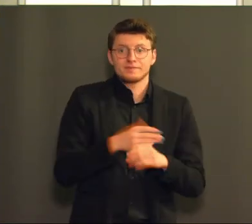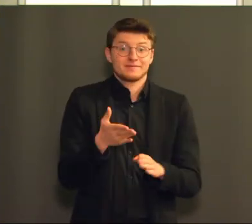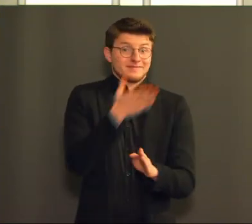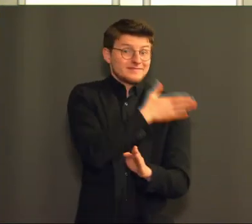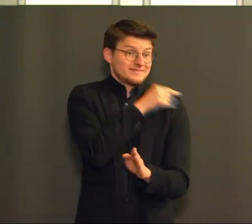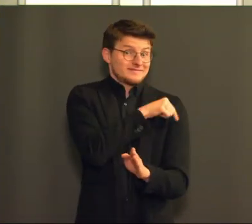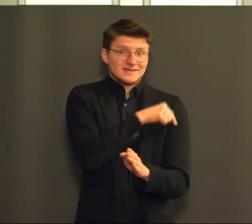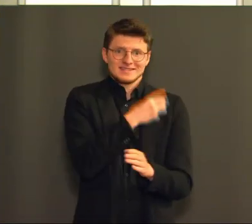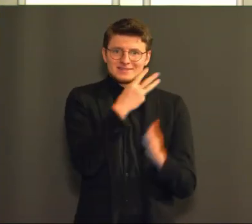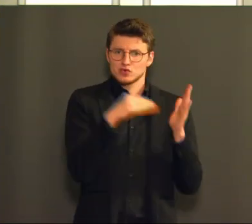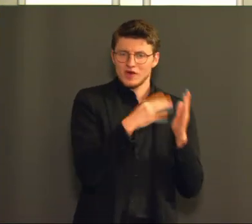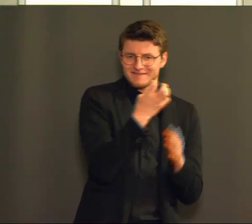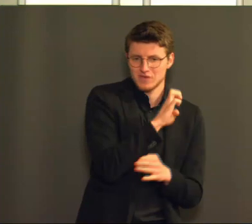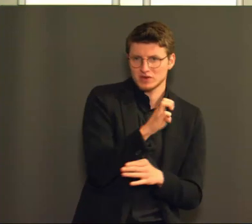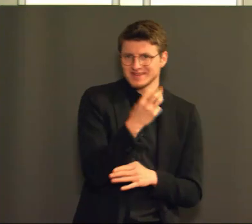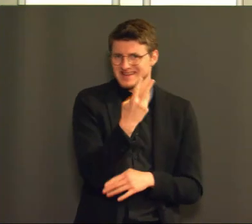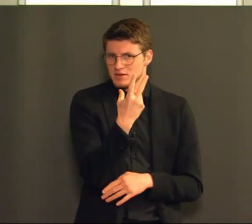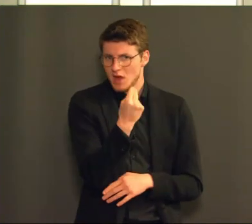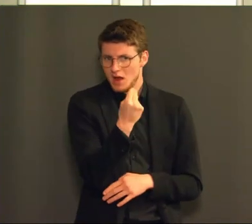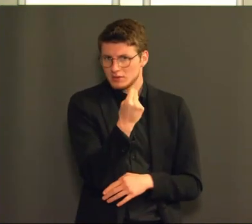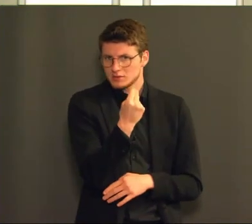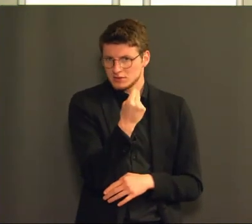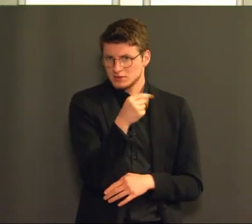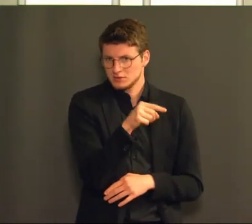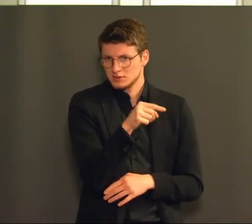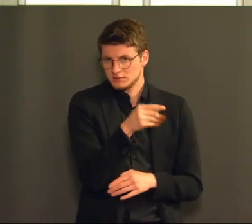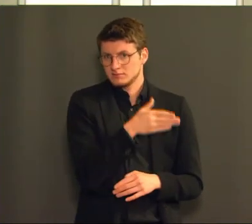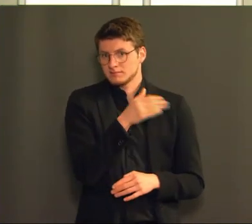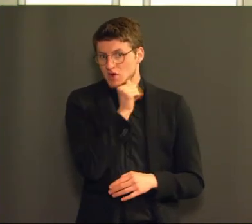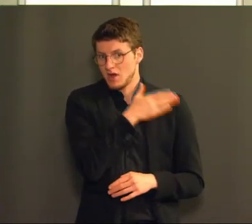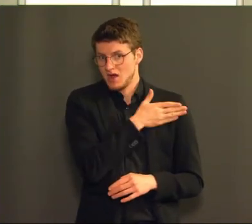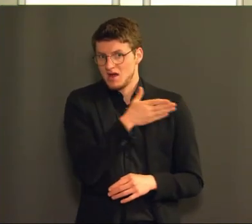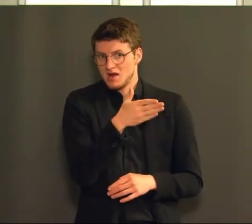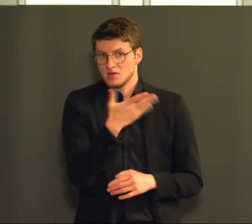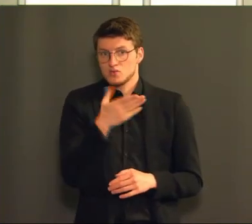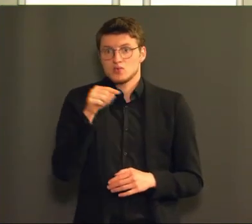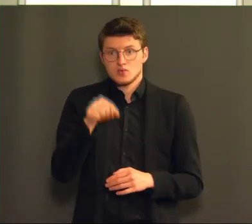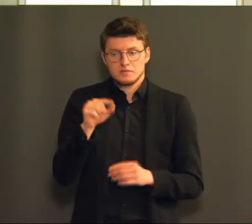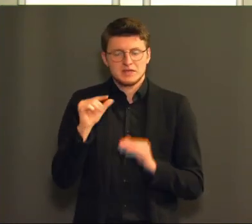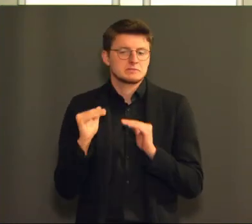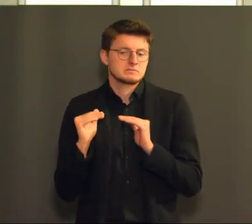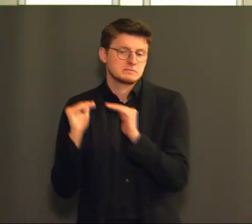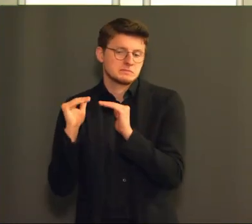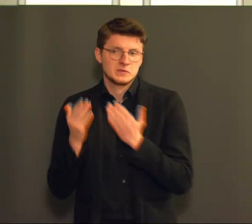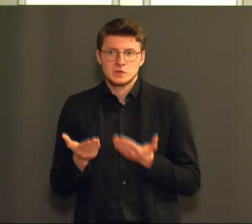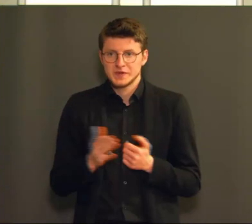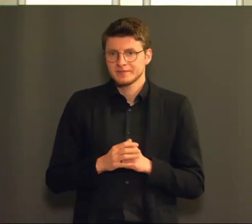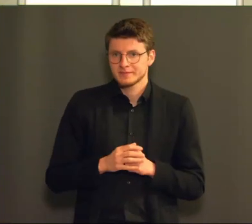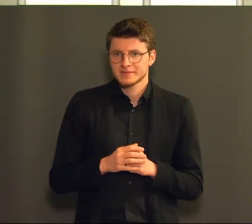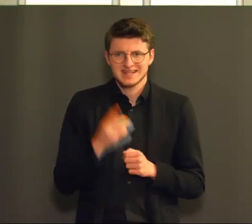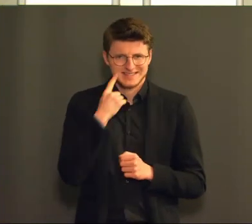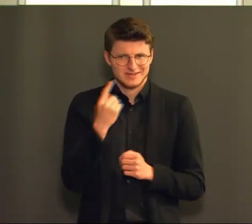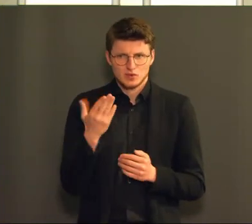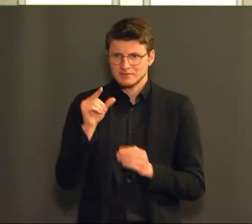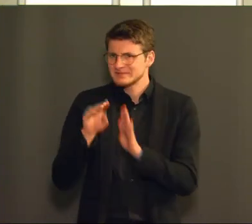3483 nieuwe gevallen per dag werden vastgesteld. De huidige positieve trend wordt volledig